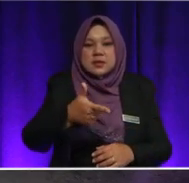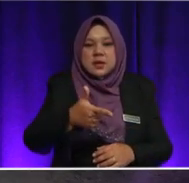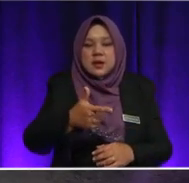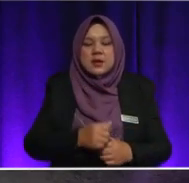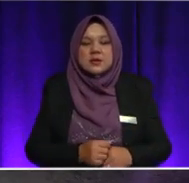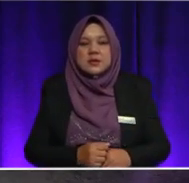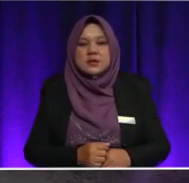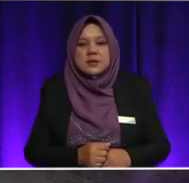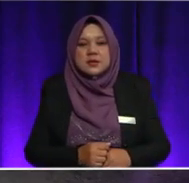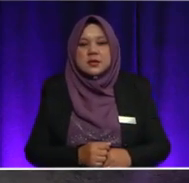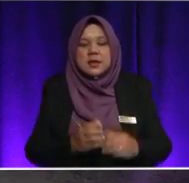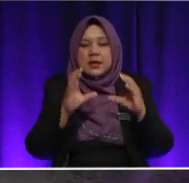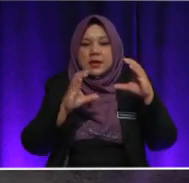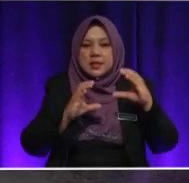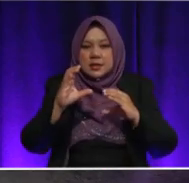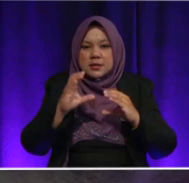keretaan